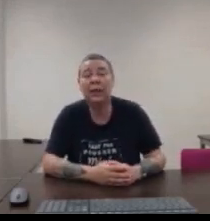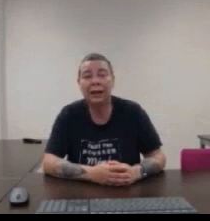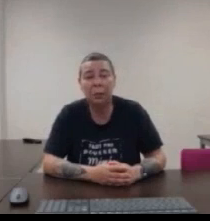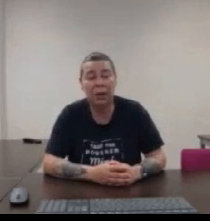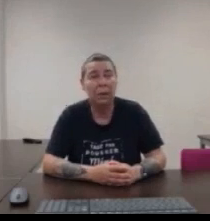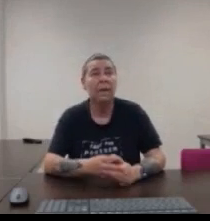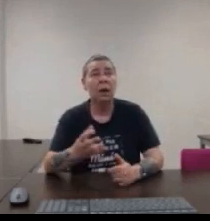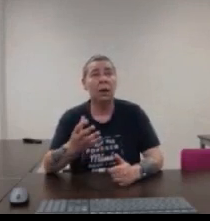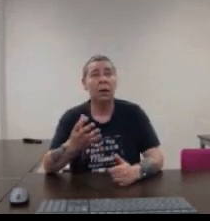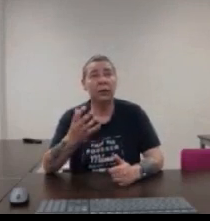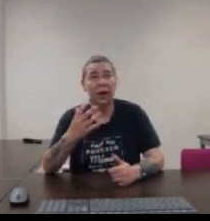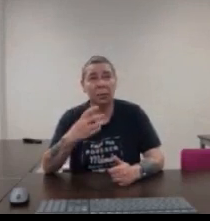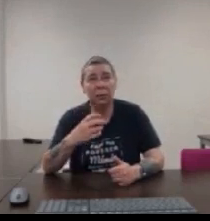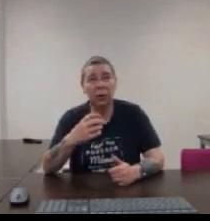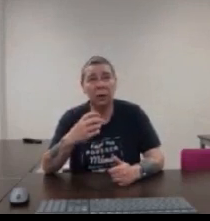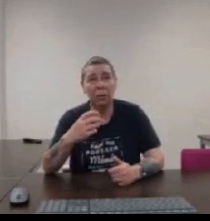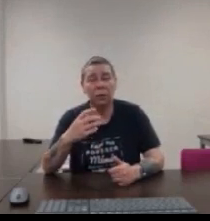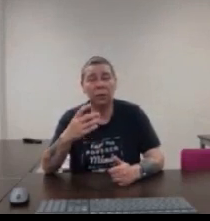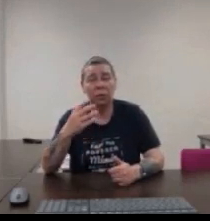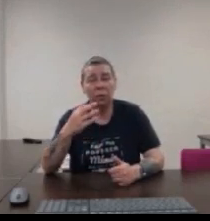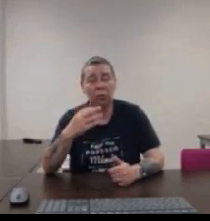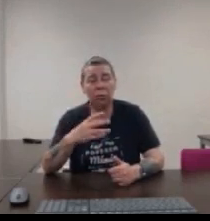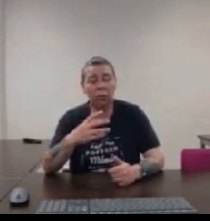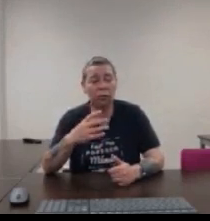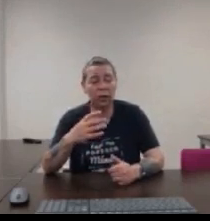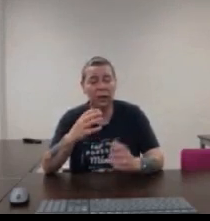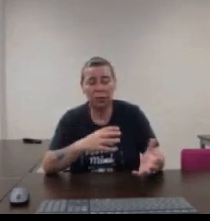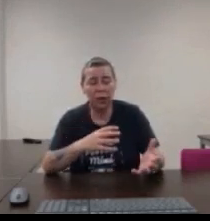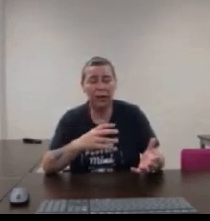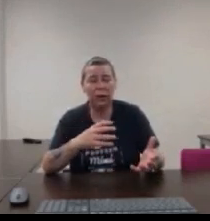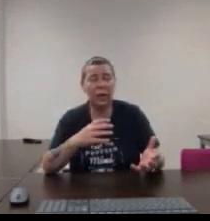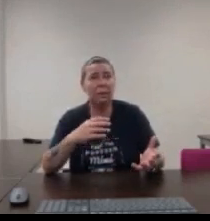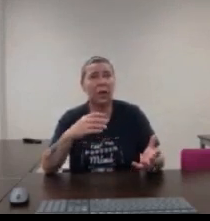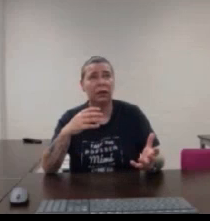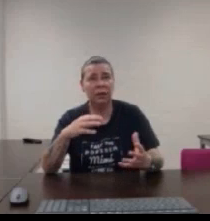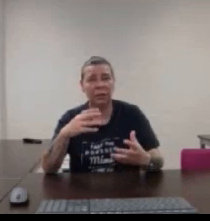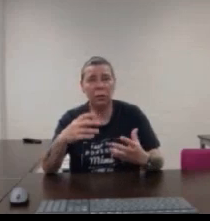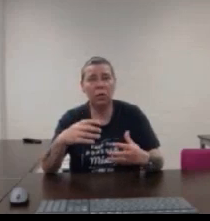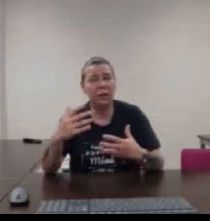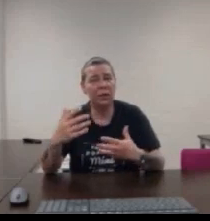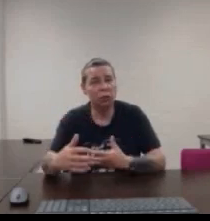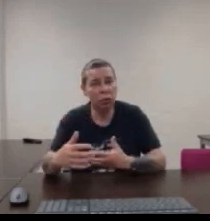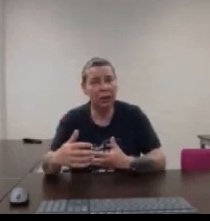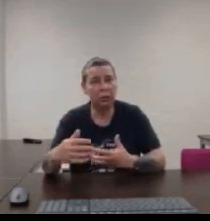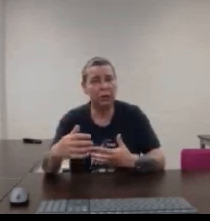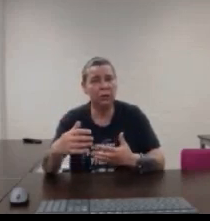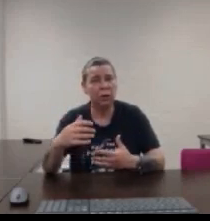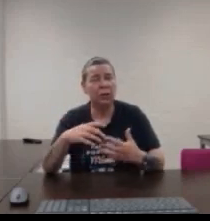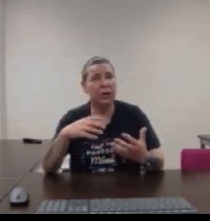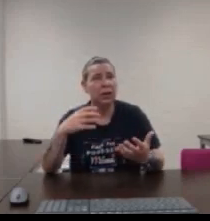le syndrome du canal carpien. Ce qui est important à comprendre dans le trouble musculo-squelettique, et Maud l'a évoqué, c'est que c'est vraiment en lien avec une